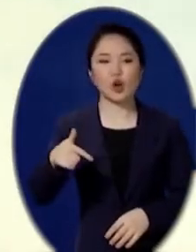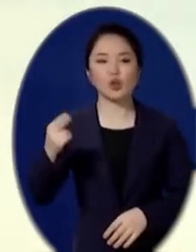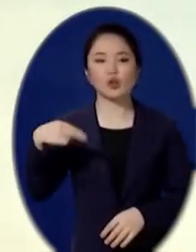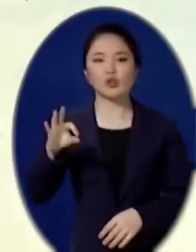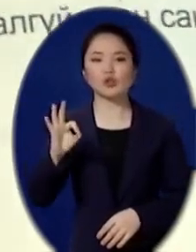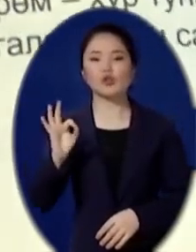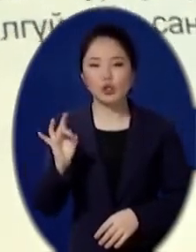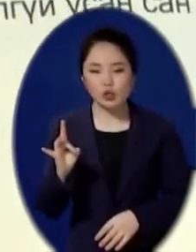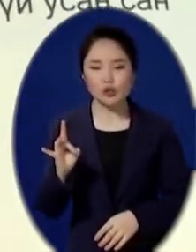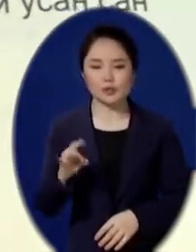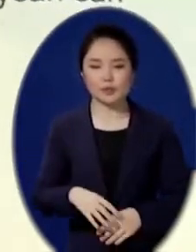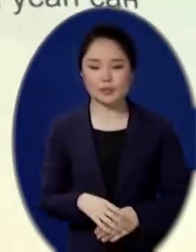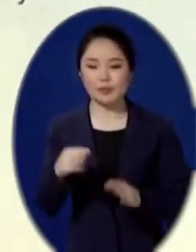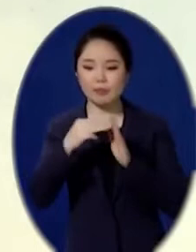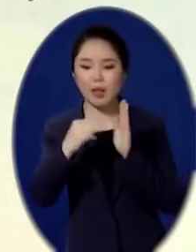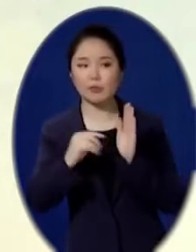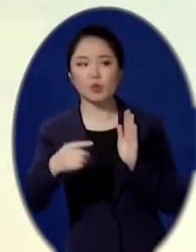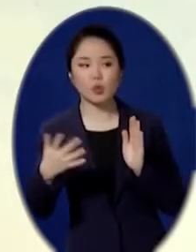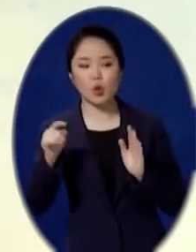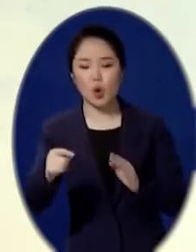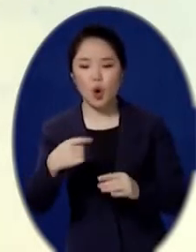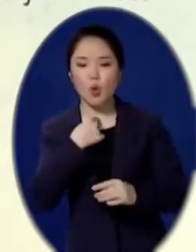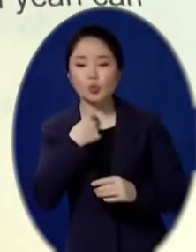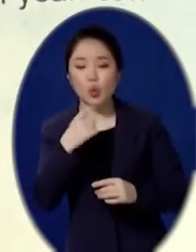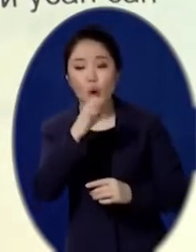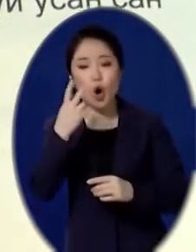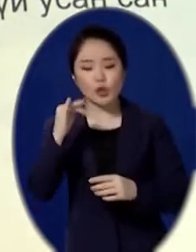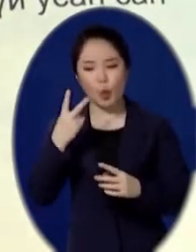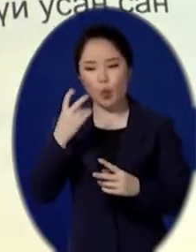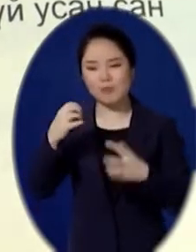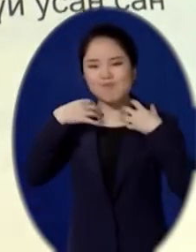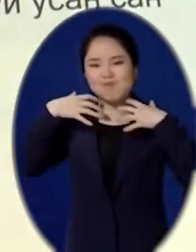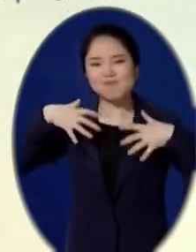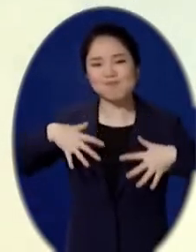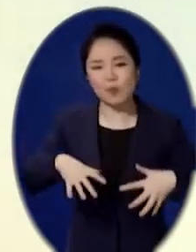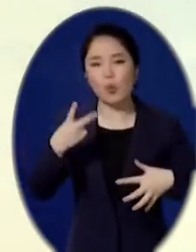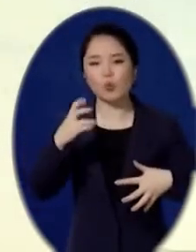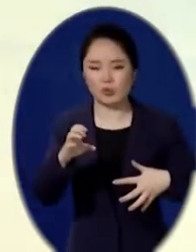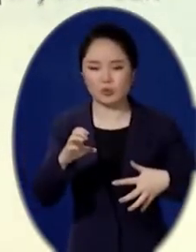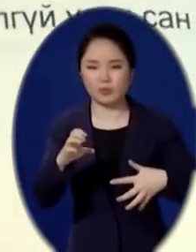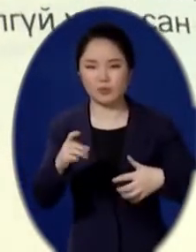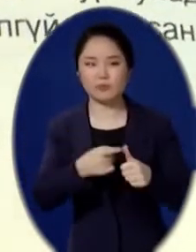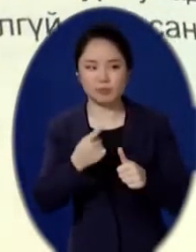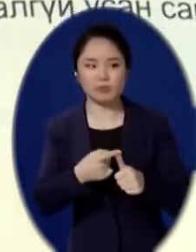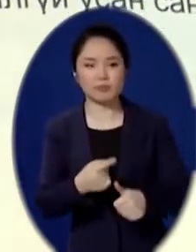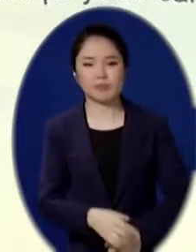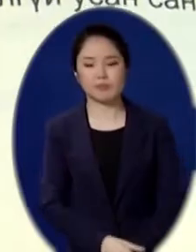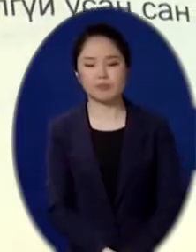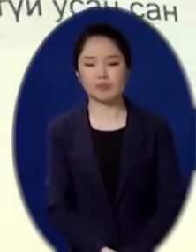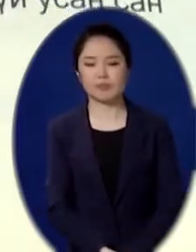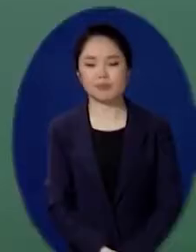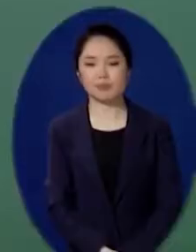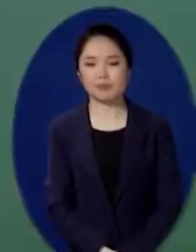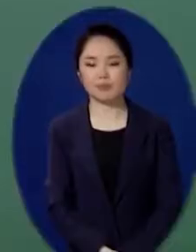За зогдор гэдэг үгний маань тайлбар нь хүзүү хоолойд ургасан урт ус хялгас байх нэ.